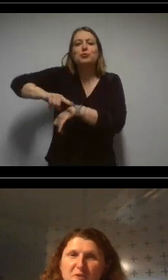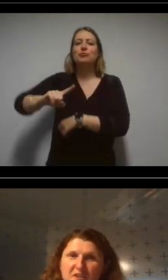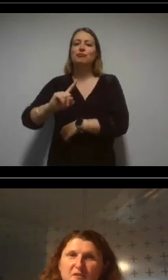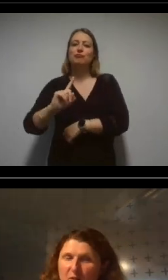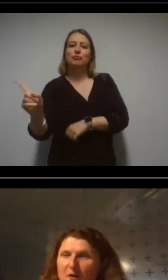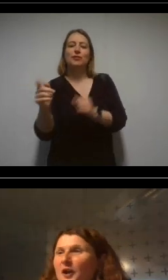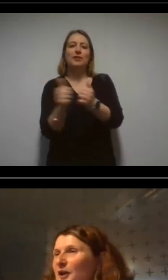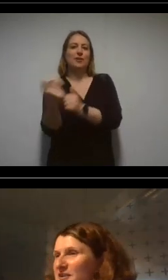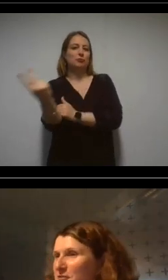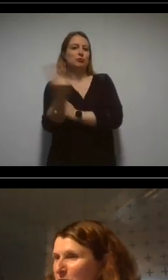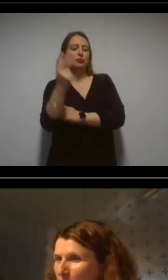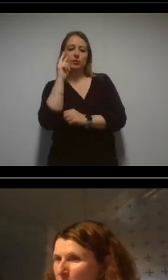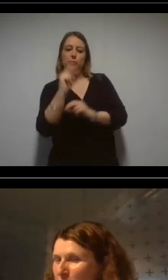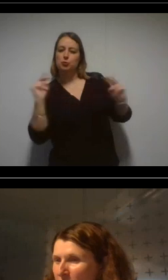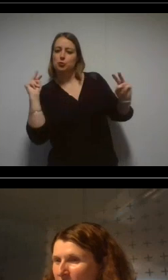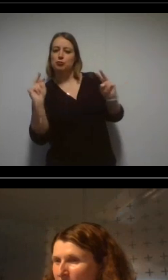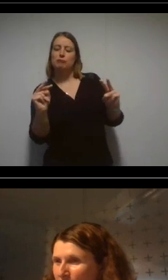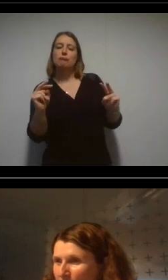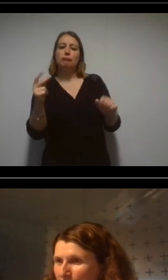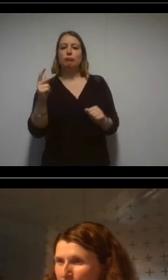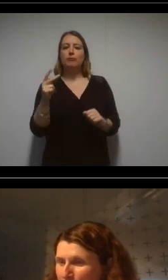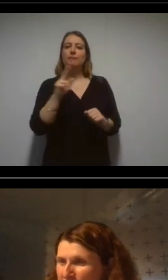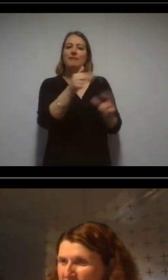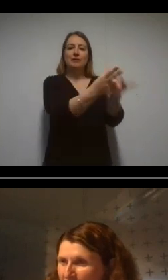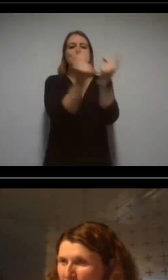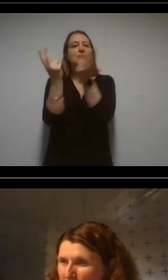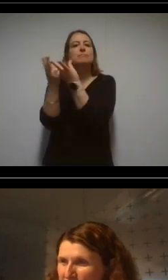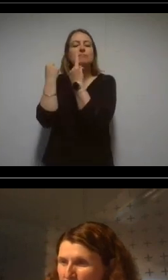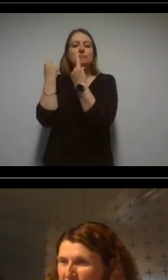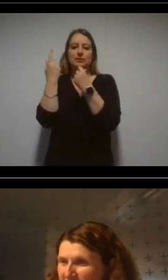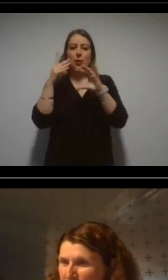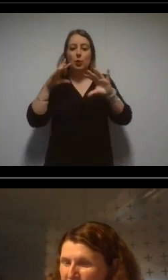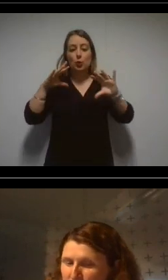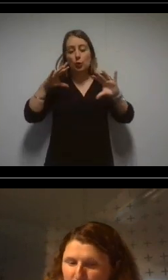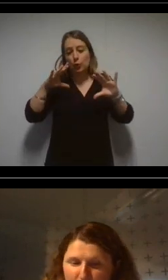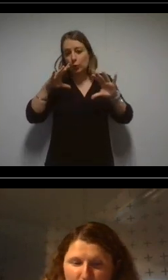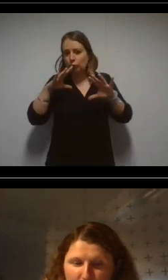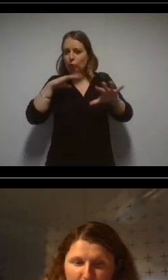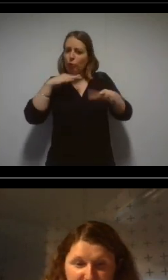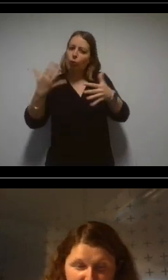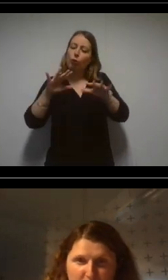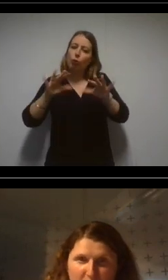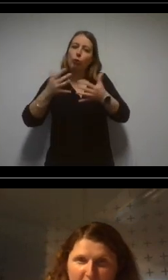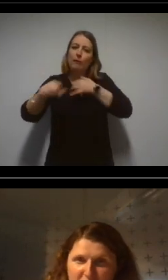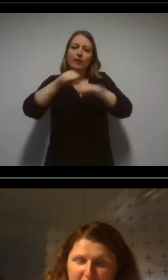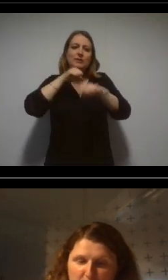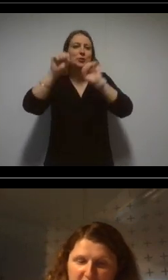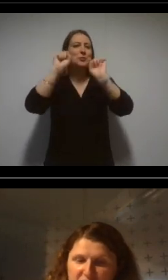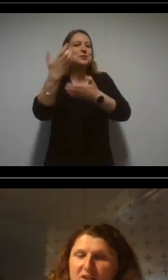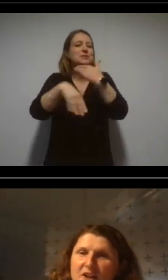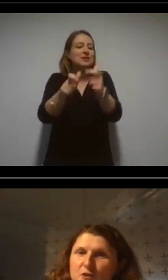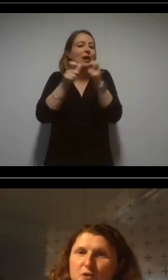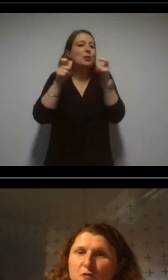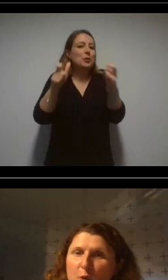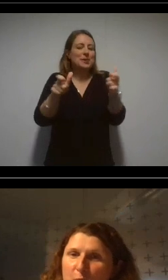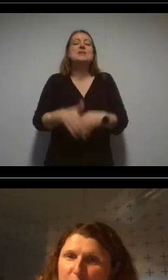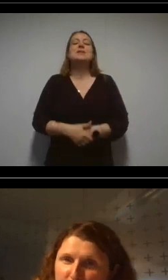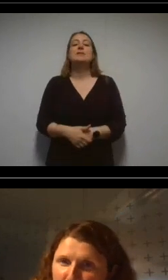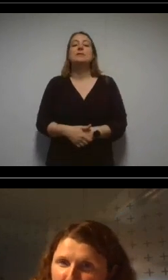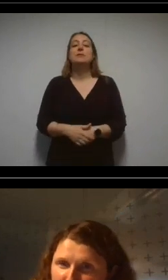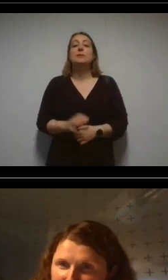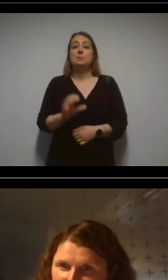Servane et Camille qui vont pouvoir nous dire un petit peu les actions qui sont possibles avec Arthège, je